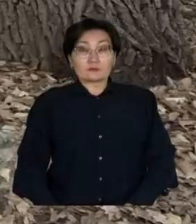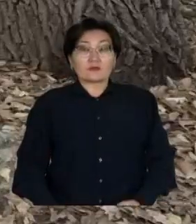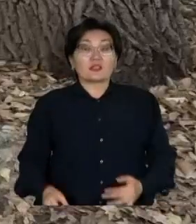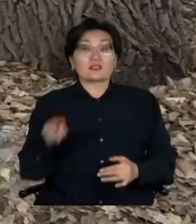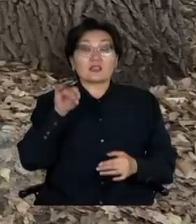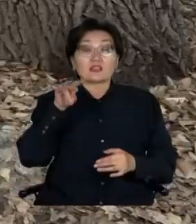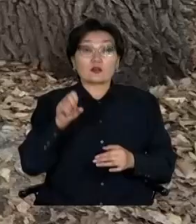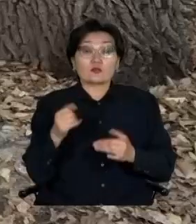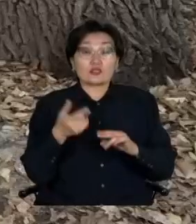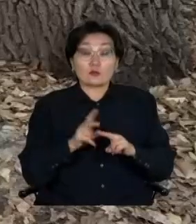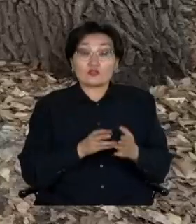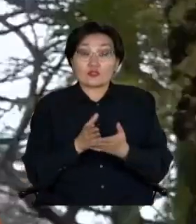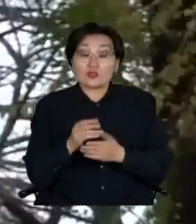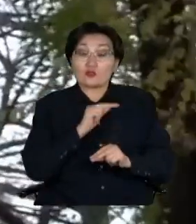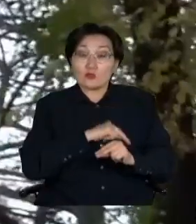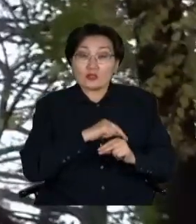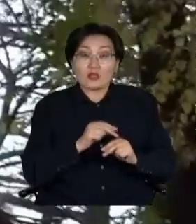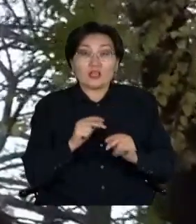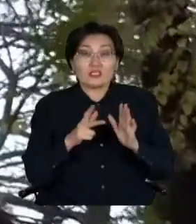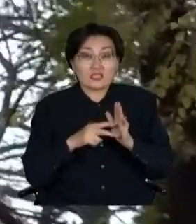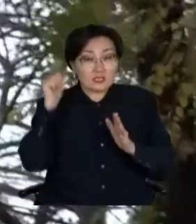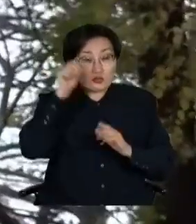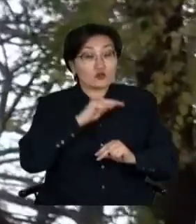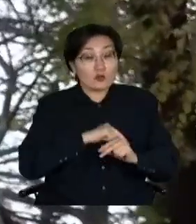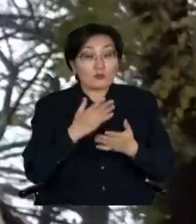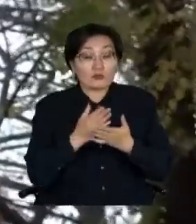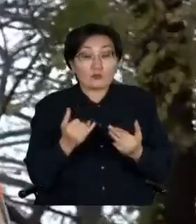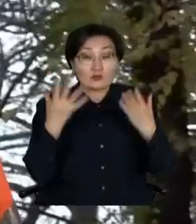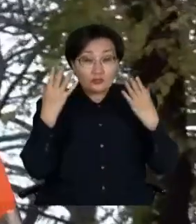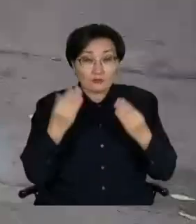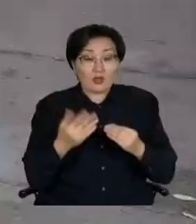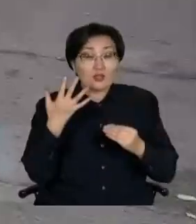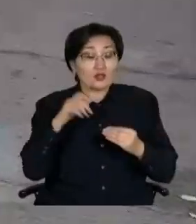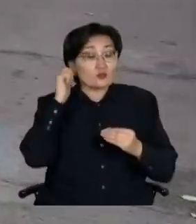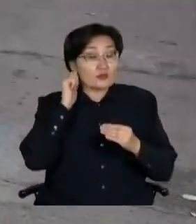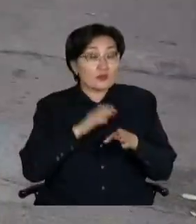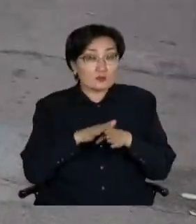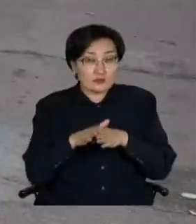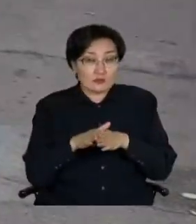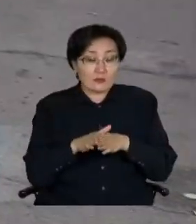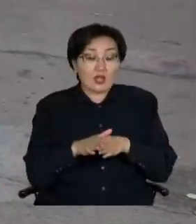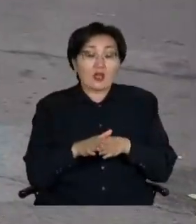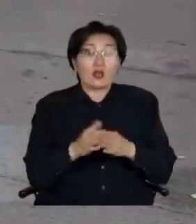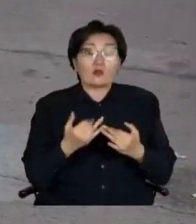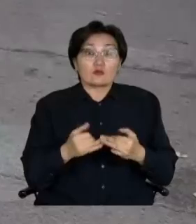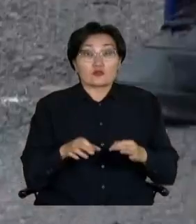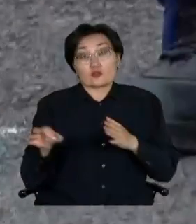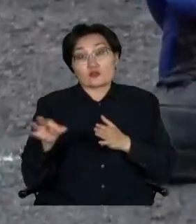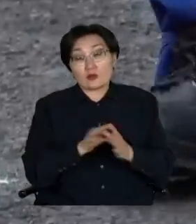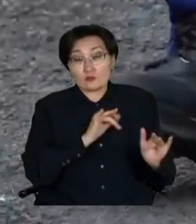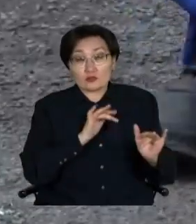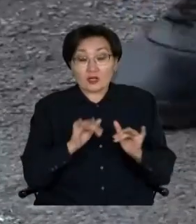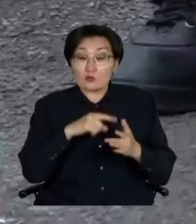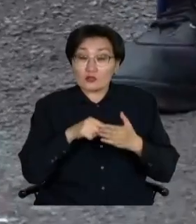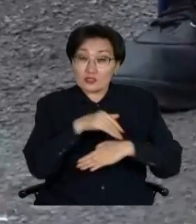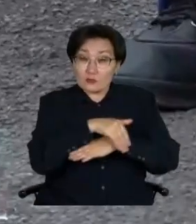Дина Мұнарбаеваның бұл салаға келгеніне биыл 8 жыл толып отыр. Бүгінде ол 50 алқымдаса да шау тартпаған. Ширақ қозғалып, қала көшелерінің